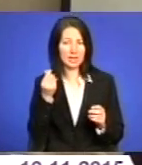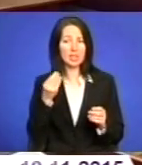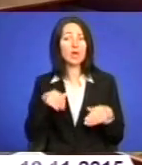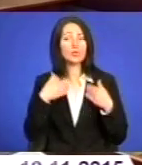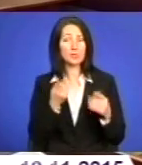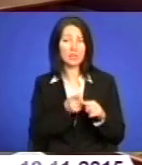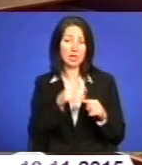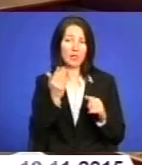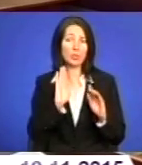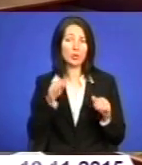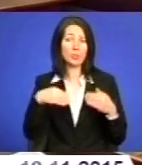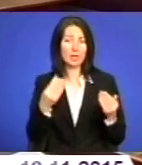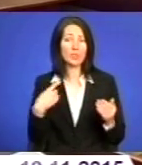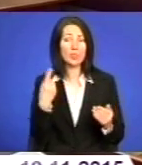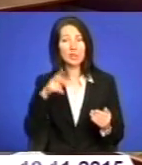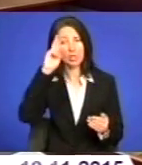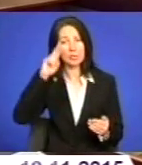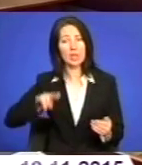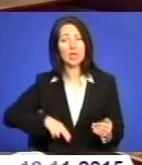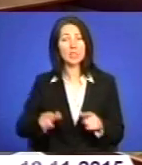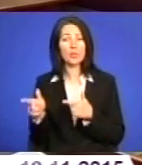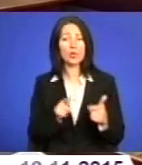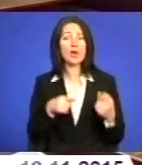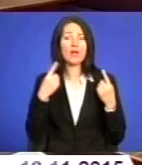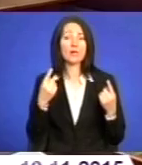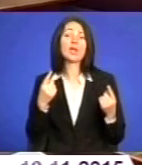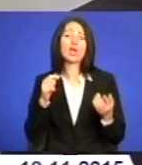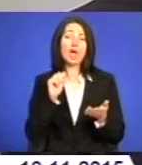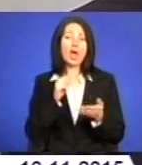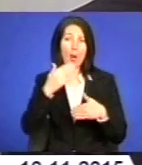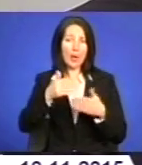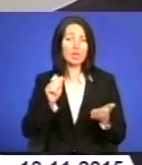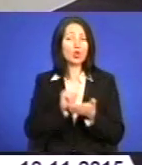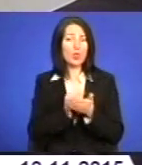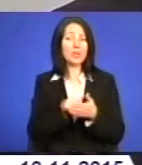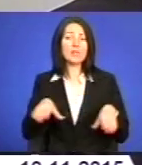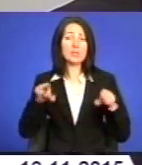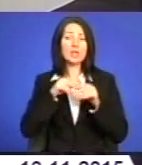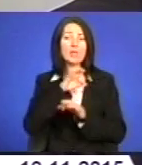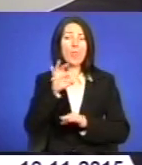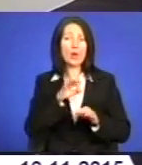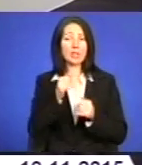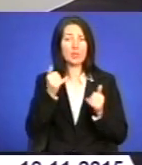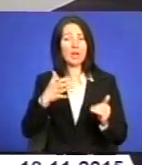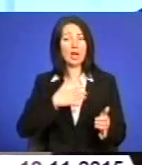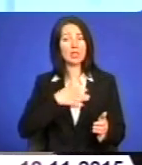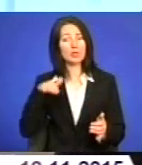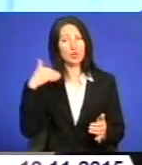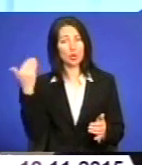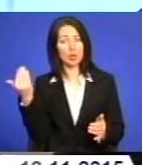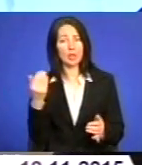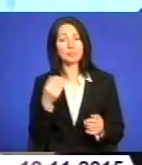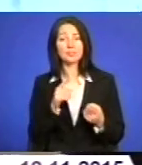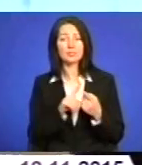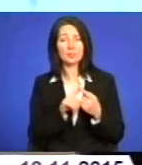передані. В обласній адміністрації підготували великий пакет документів із спільними проектами для канадської сторони. Перш за все,